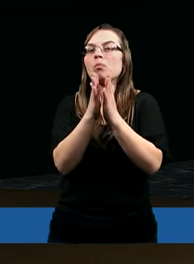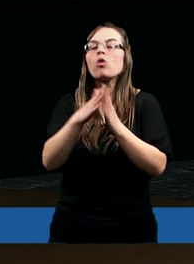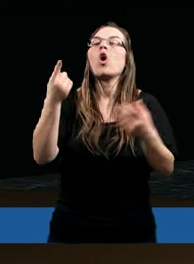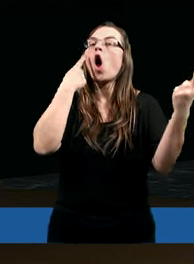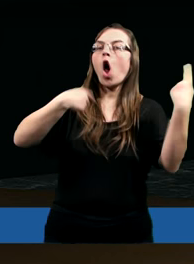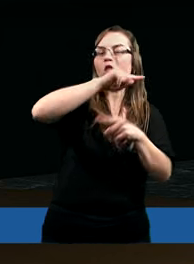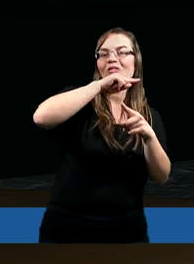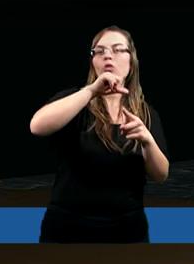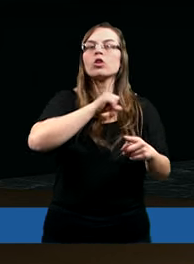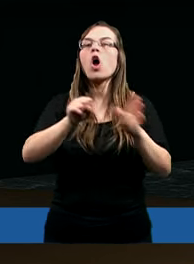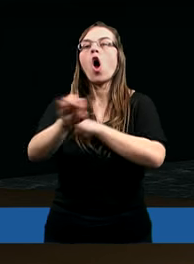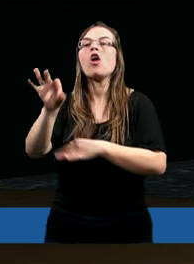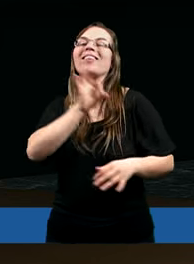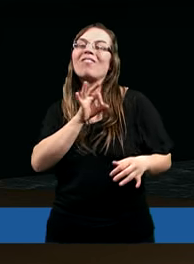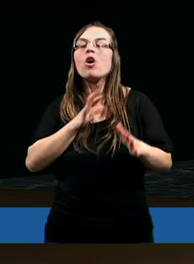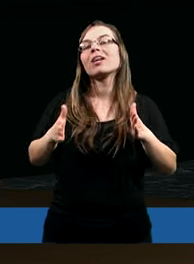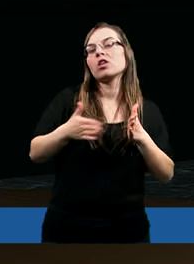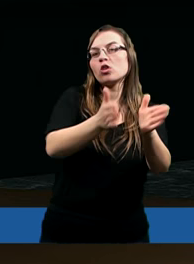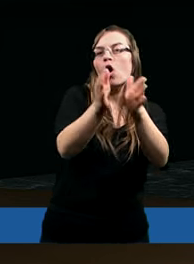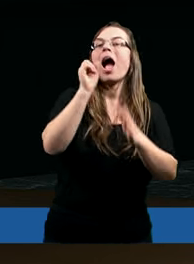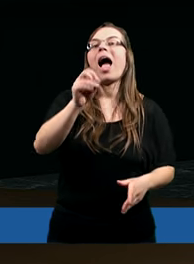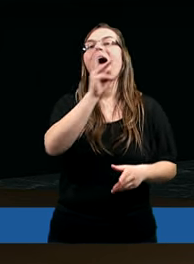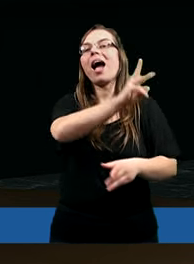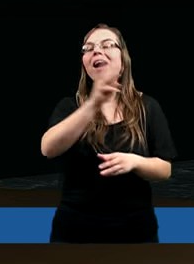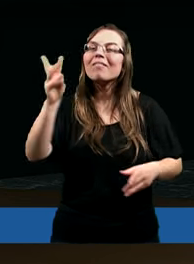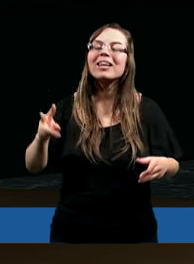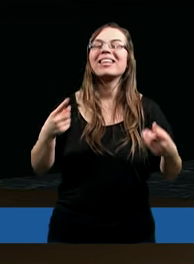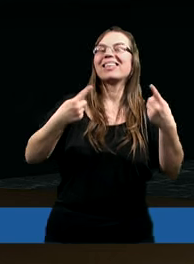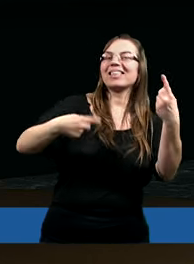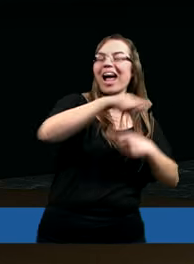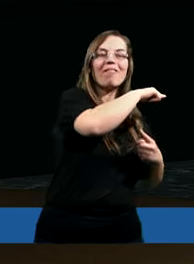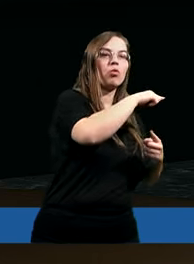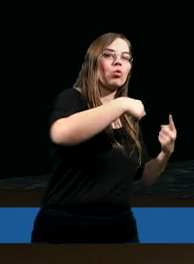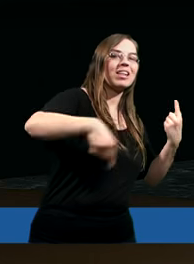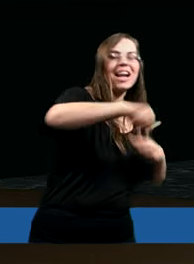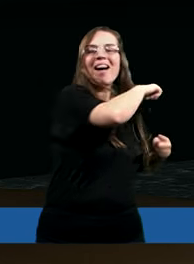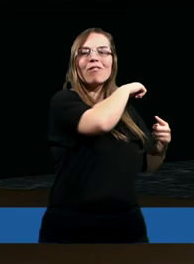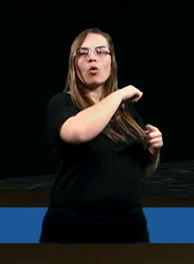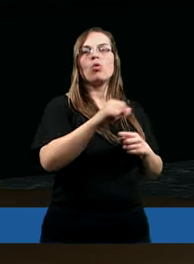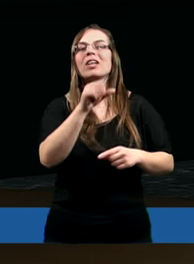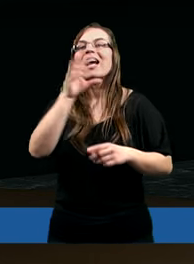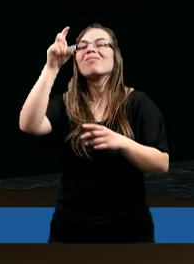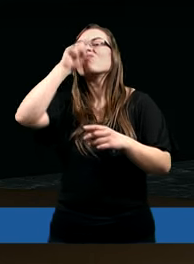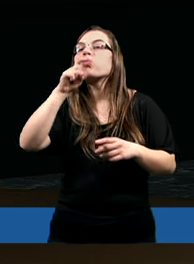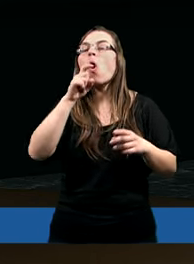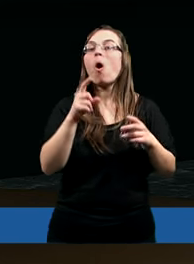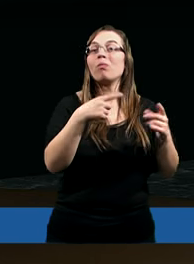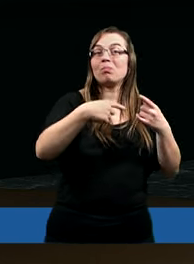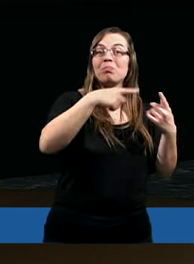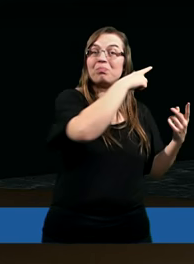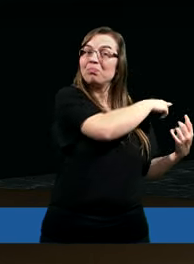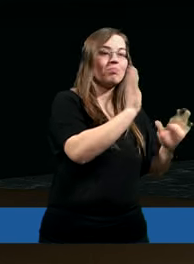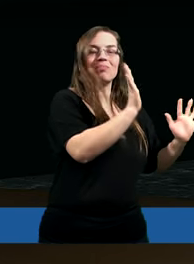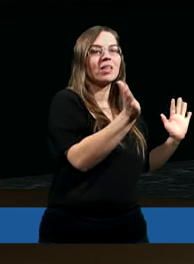odwrócił od swojej drogi, a żył. Zawróćcie, zawróćcie ze swoich złych dróg.